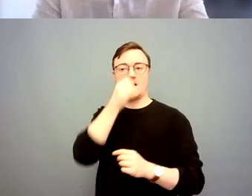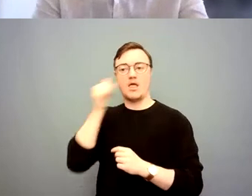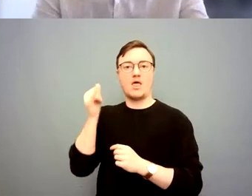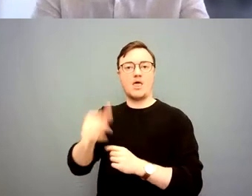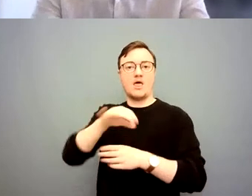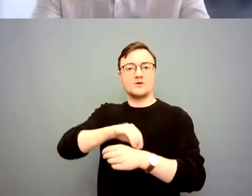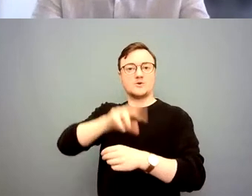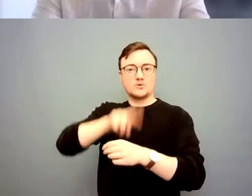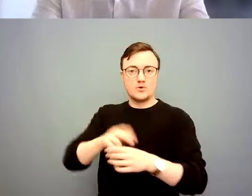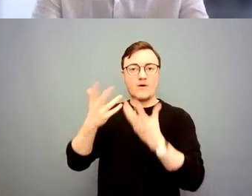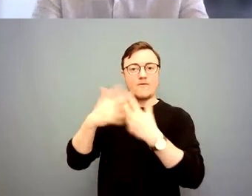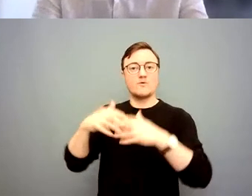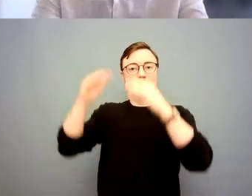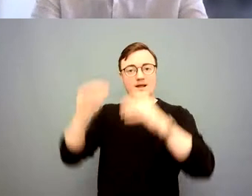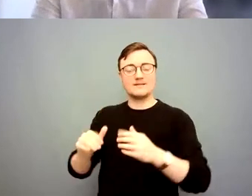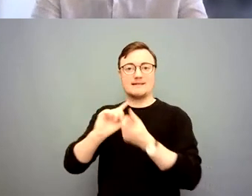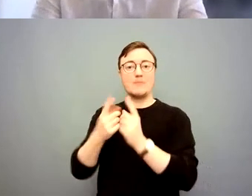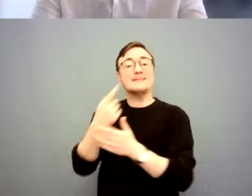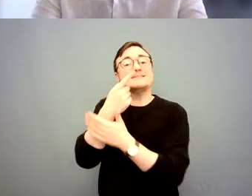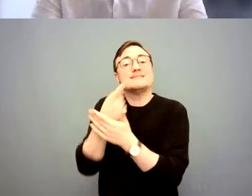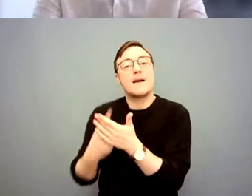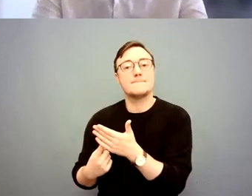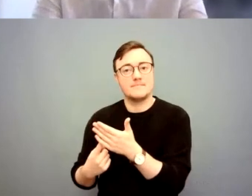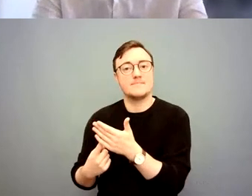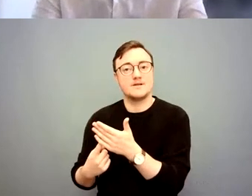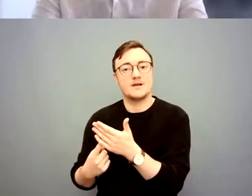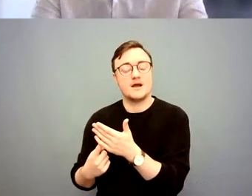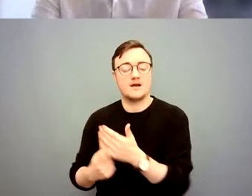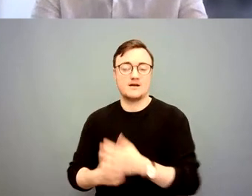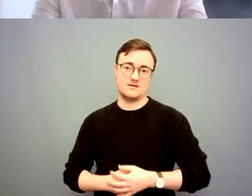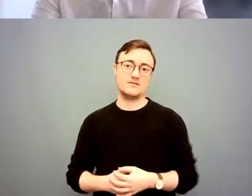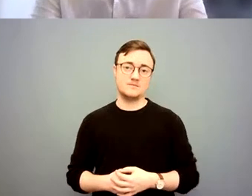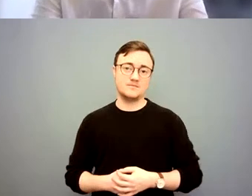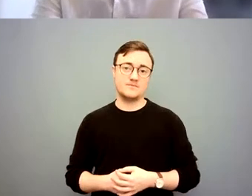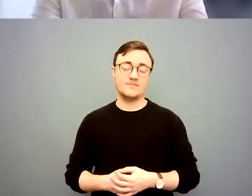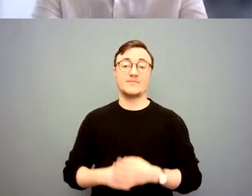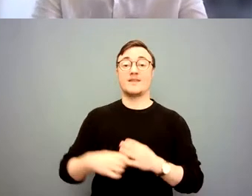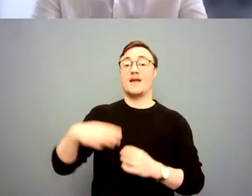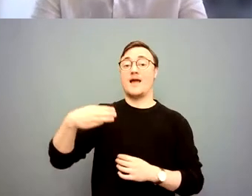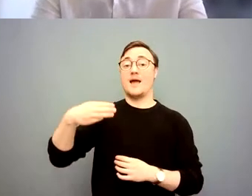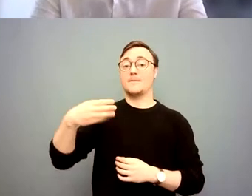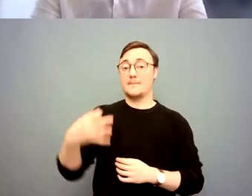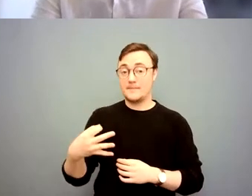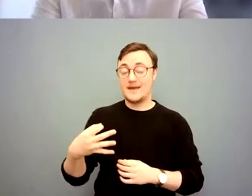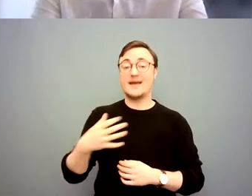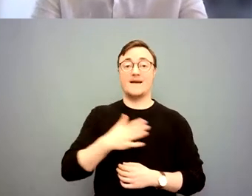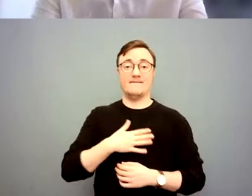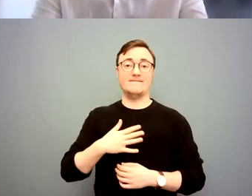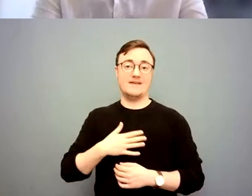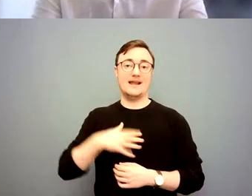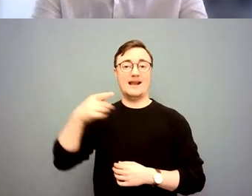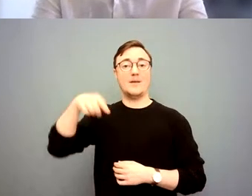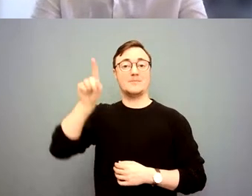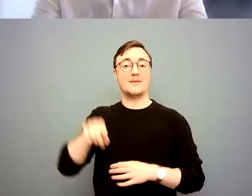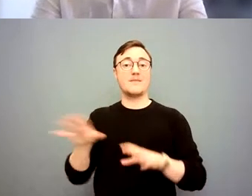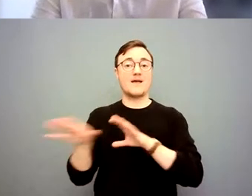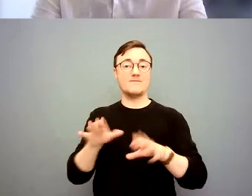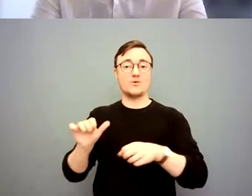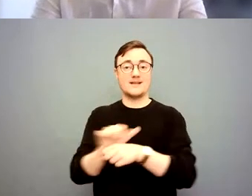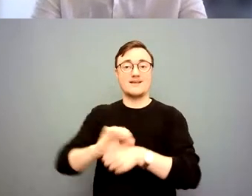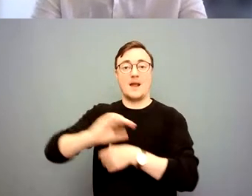och funktionsnedsättningar blir sämre. Och Miljöpartiet vill knyta primärvårdsrehabiliteringen